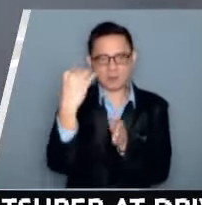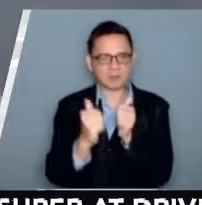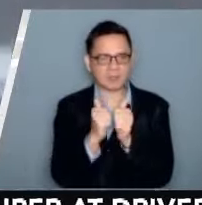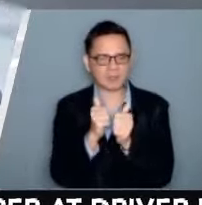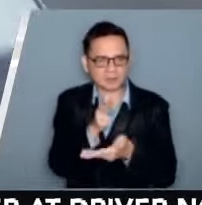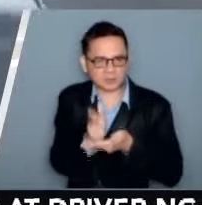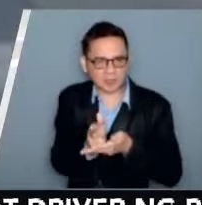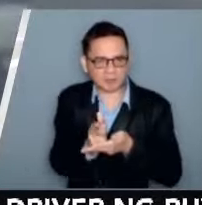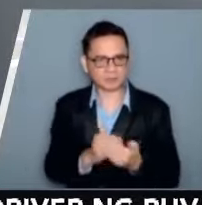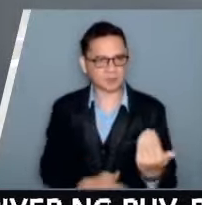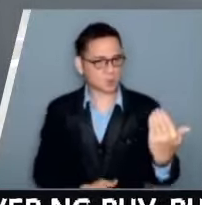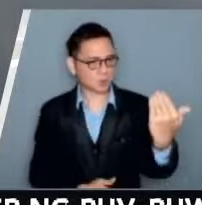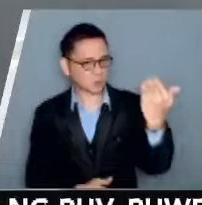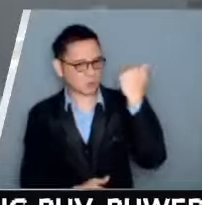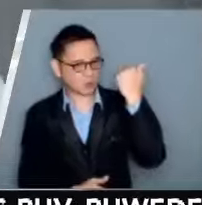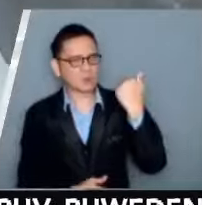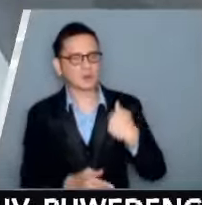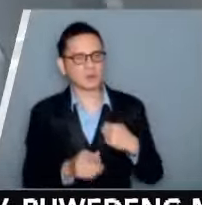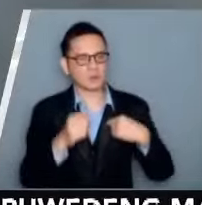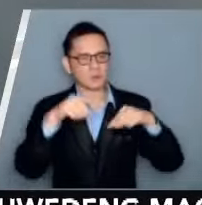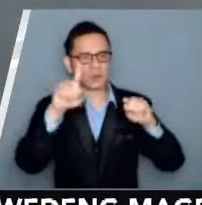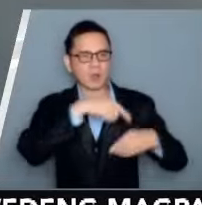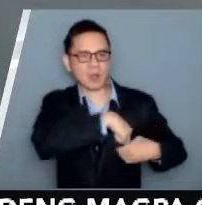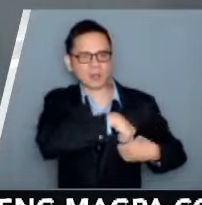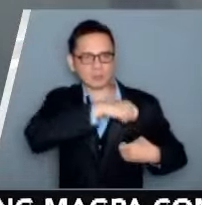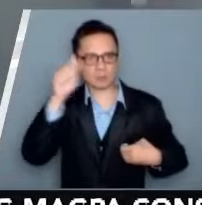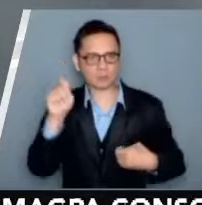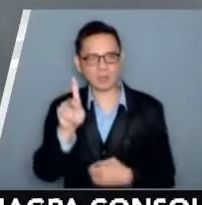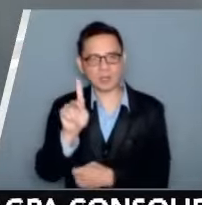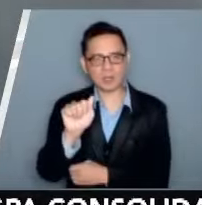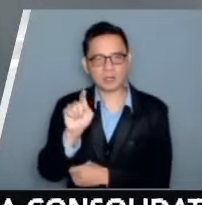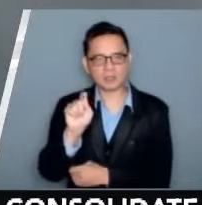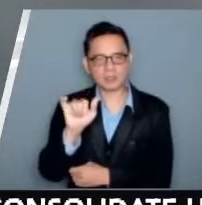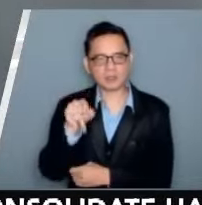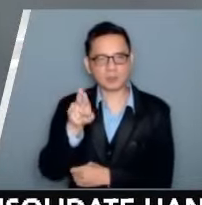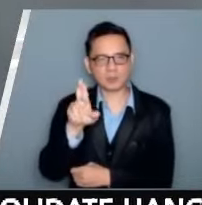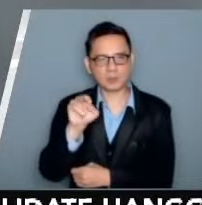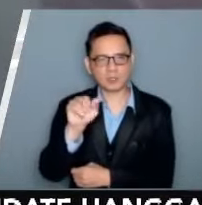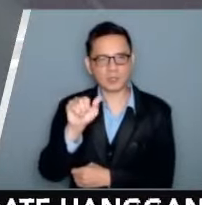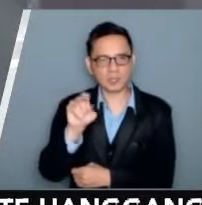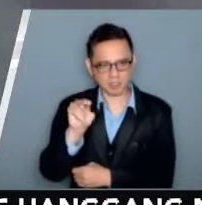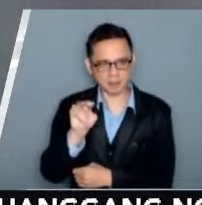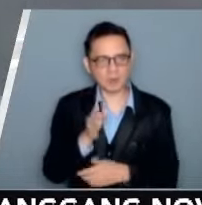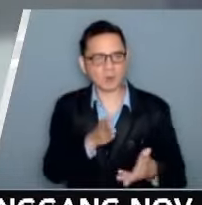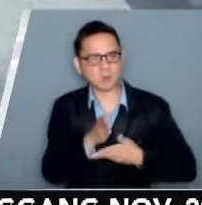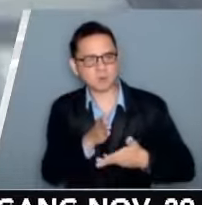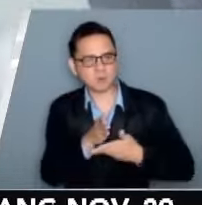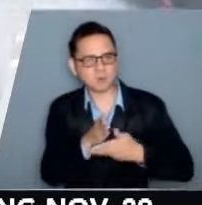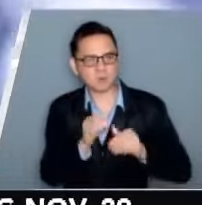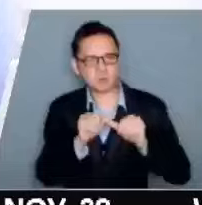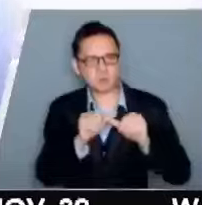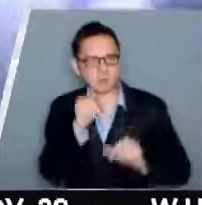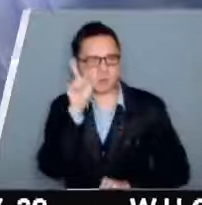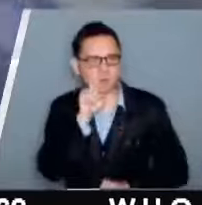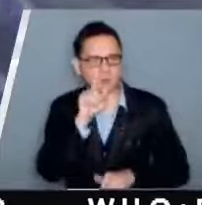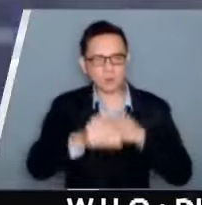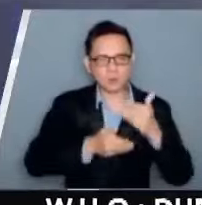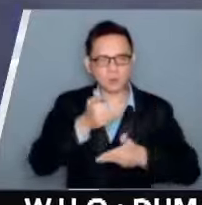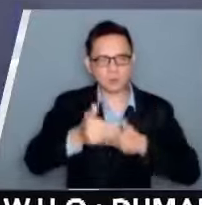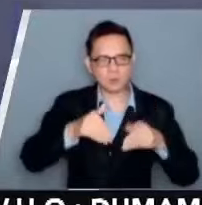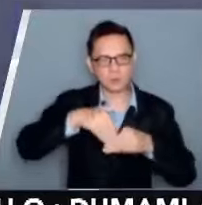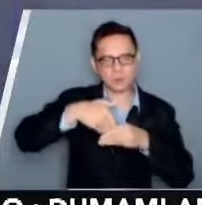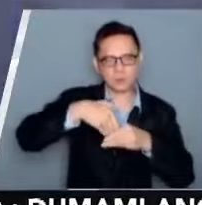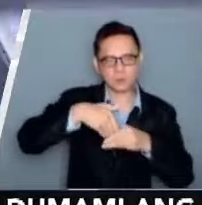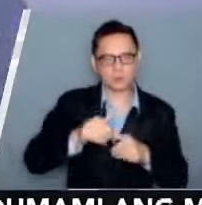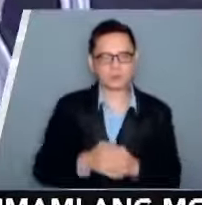papuntang Katipunan Avenue po yan, tuloy-tuloy pa ang daloy ng mga sasakyan dahil maluwag pa ang kalsada sa mga sandaling ito. Lipat naman tayo sa EDSA